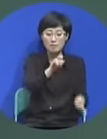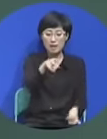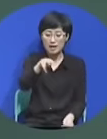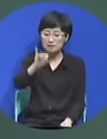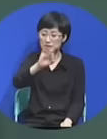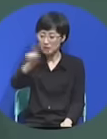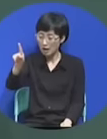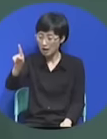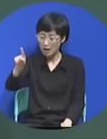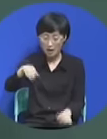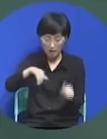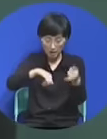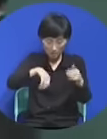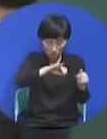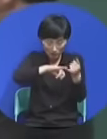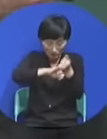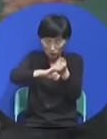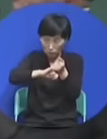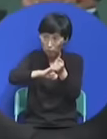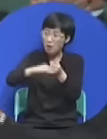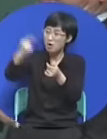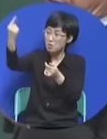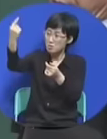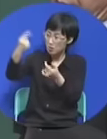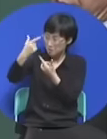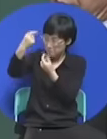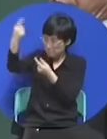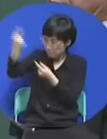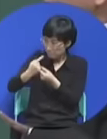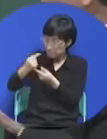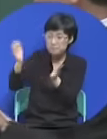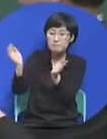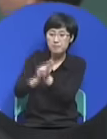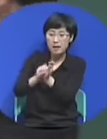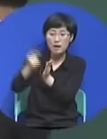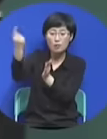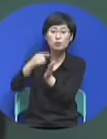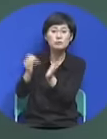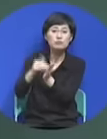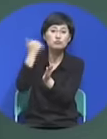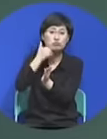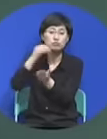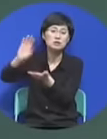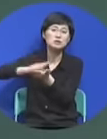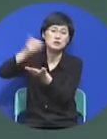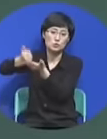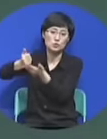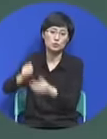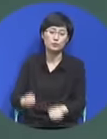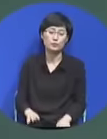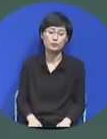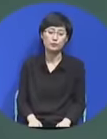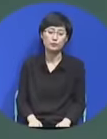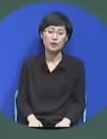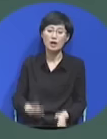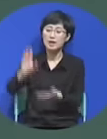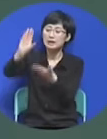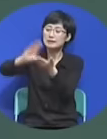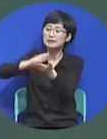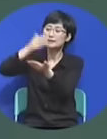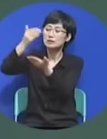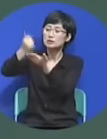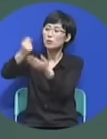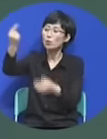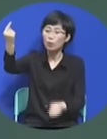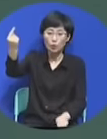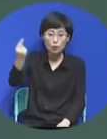메시아가 오셨다. 这弥赛亚已经来了。 그 그리스도입니다. 他就是基督。 그래서 그리스도께서 오셔서 가장